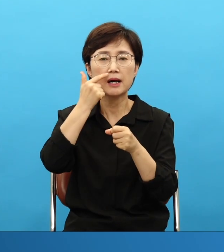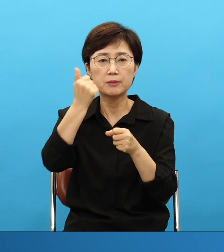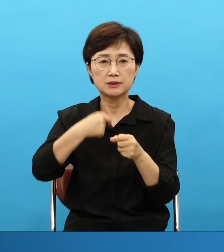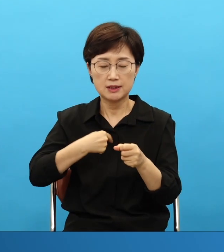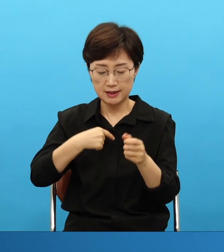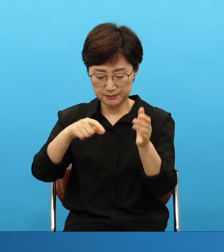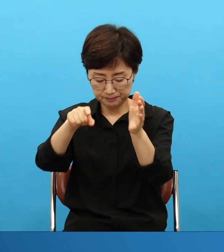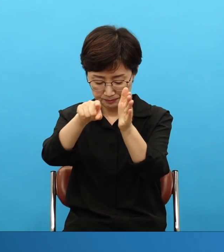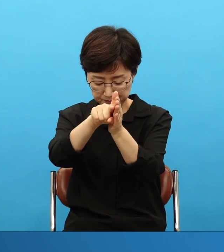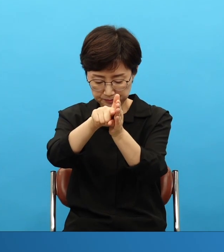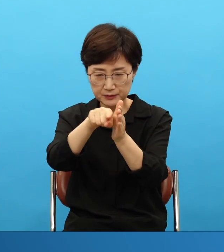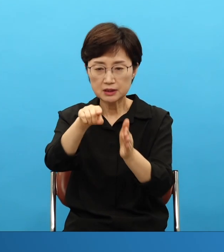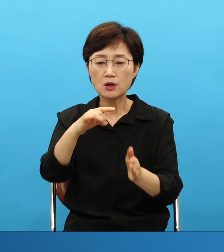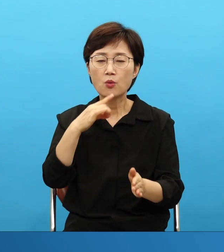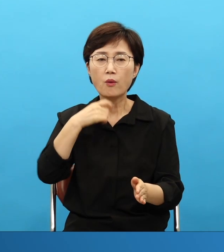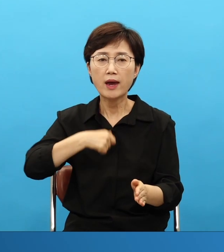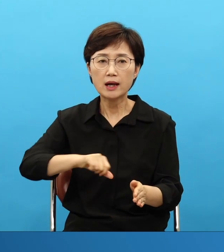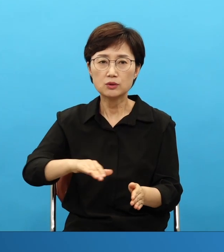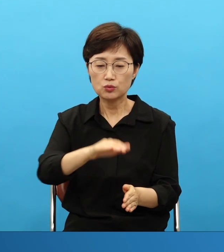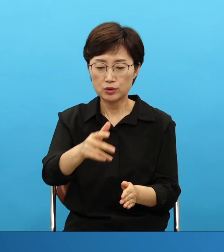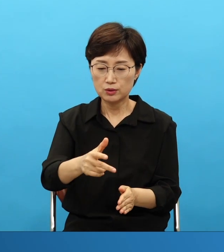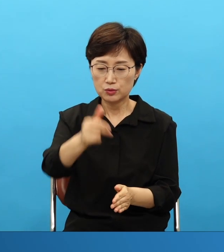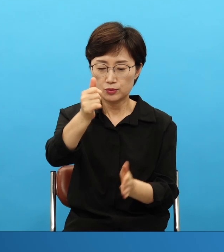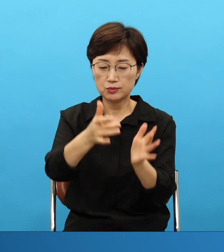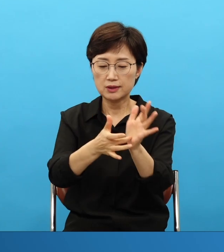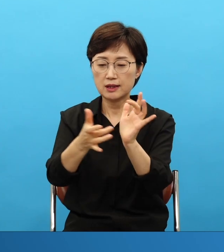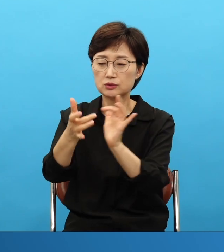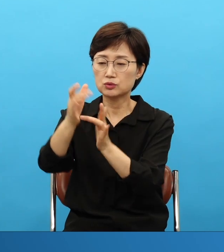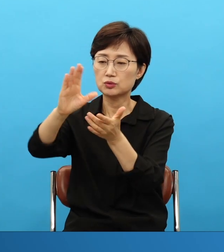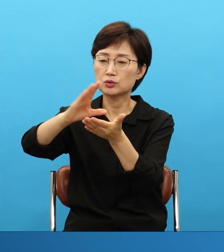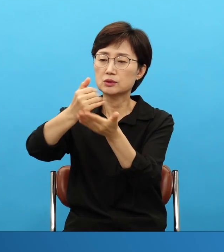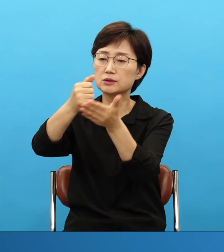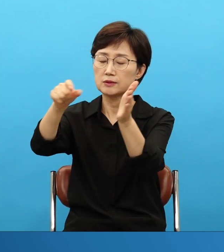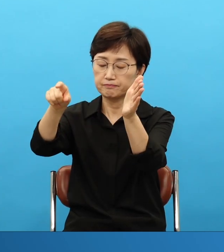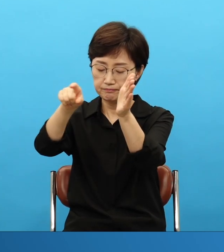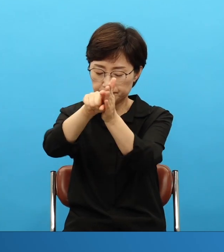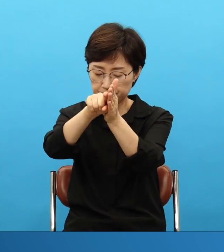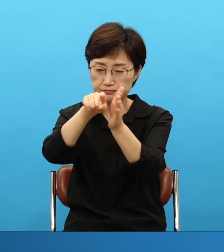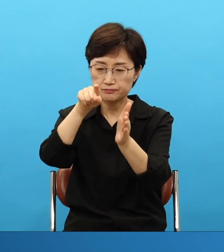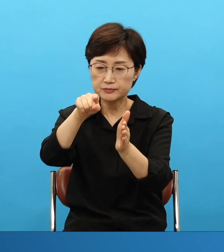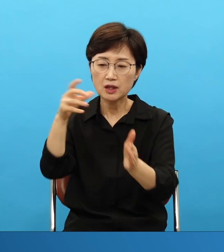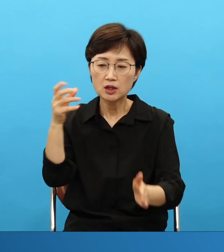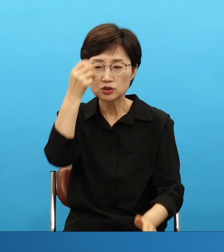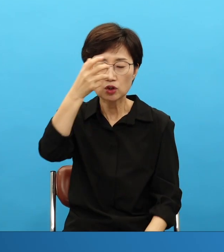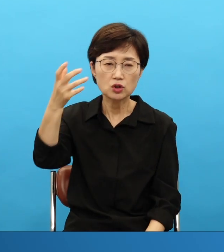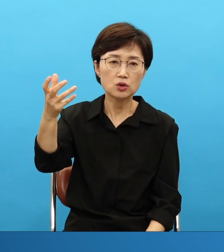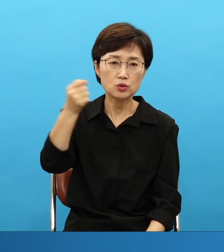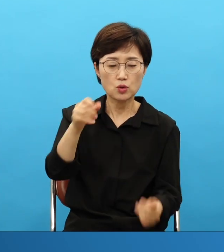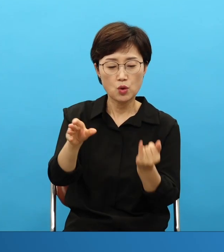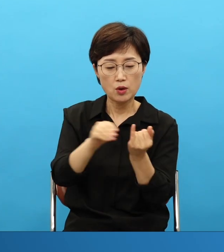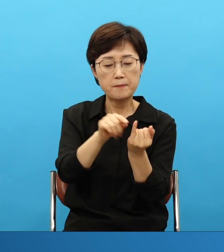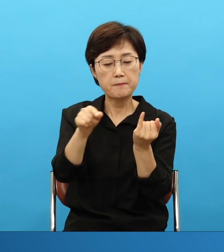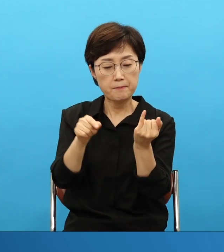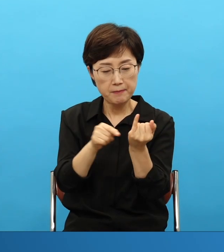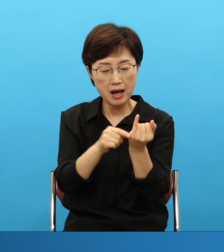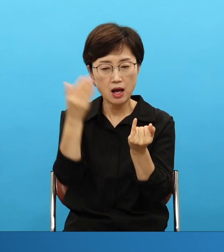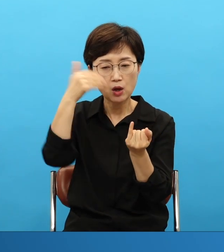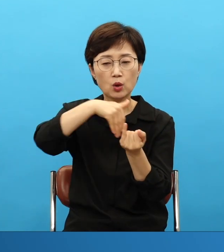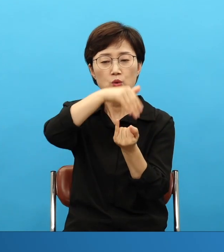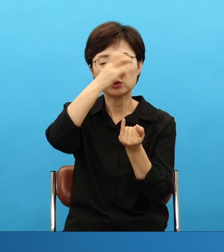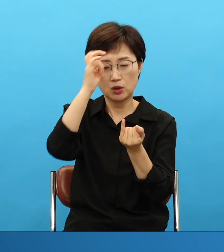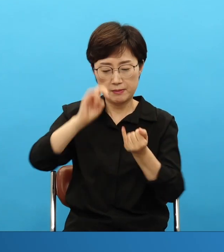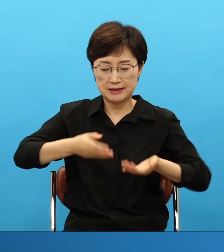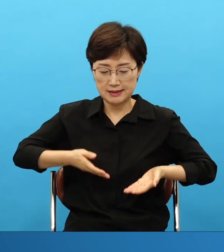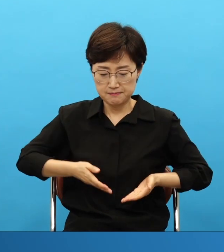아버지를 내가 믿사오며 그 외 아들 우리 주 예수 그리스도를 믿사오니이는 성령으로